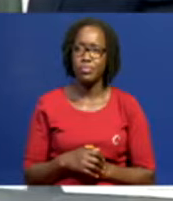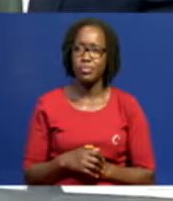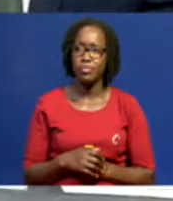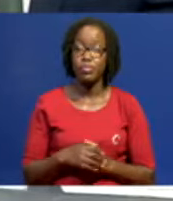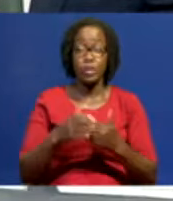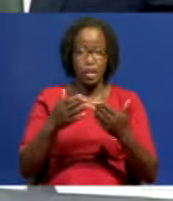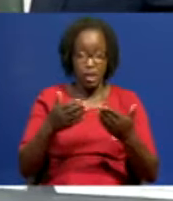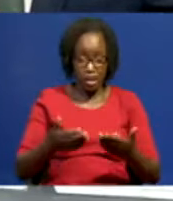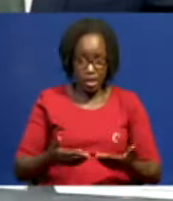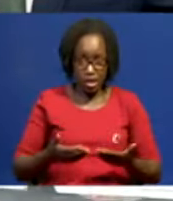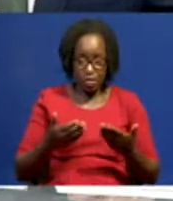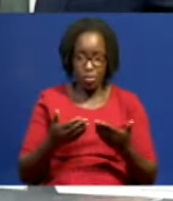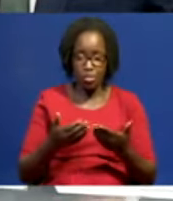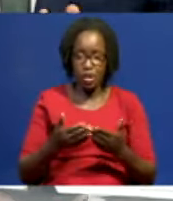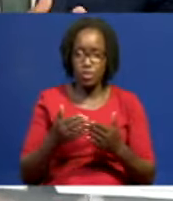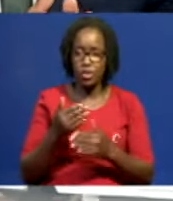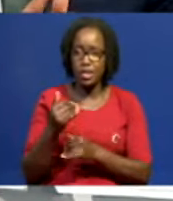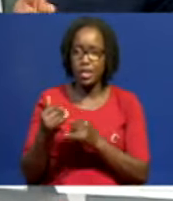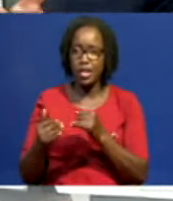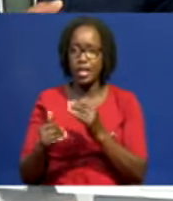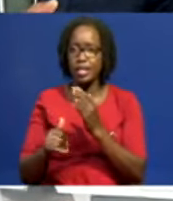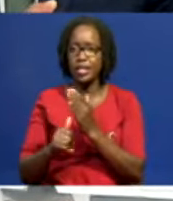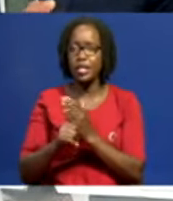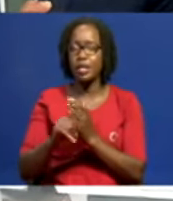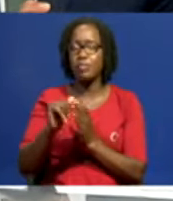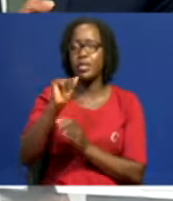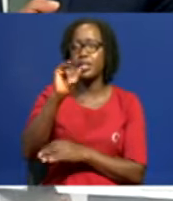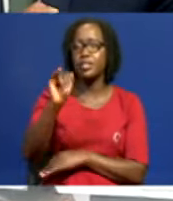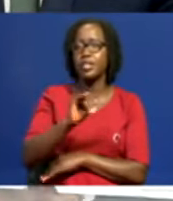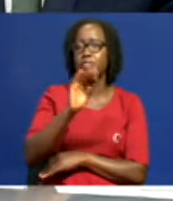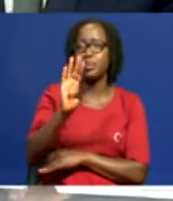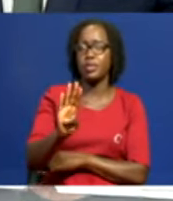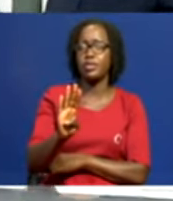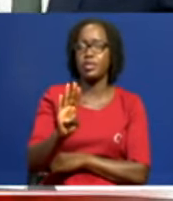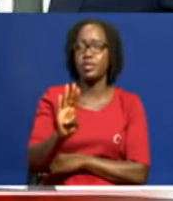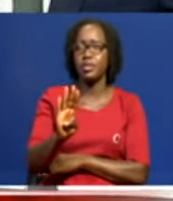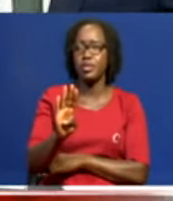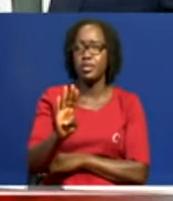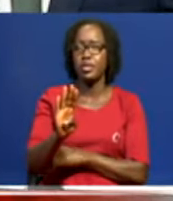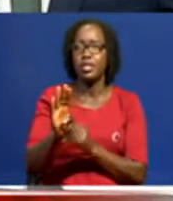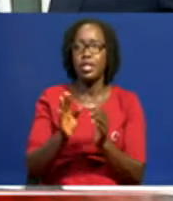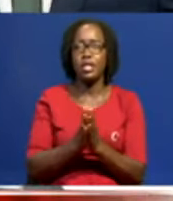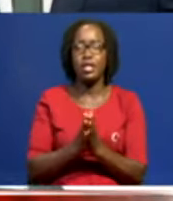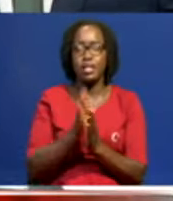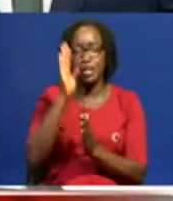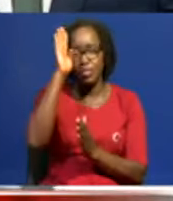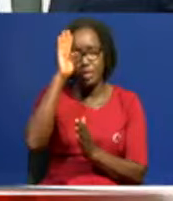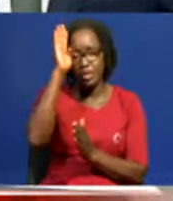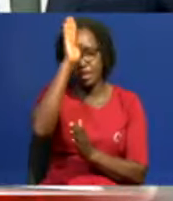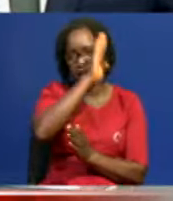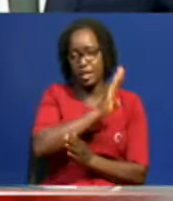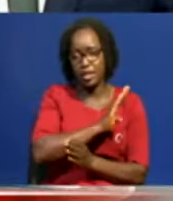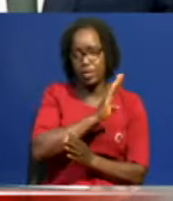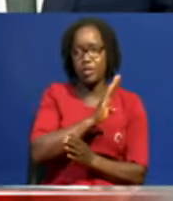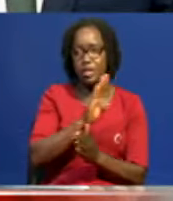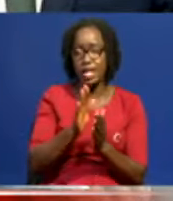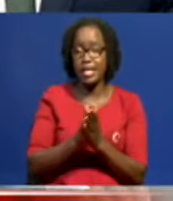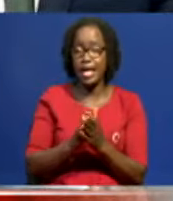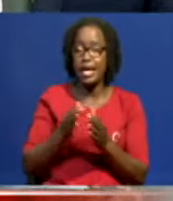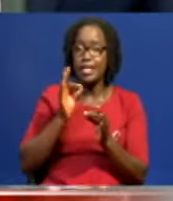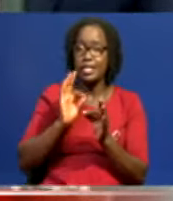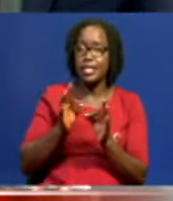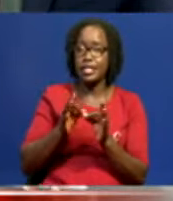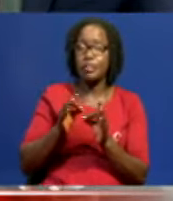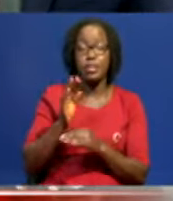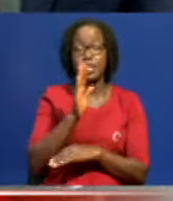Naam, karibu mtazamaji, tuandamane hadi tamati. Naitwa Ahmed Jumabalo, ukipenda niite AJB. Nami naitwa Beatrice Getonyangetich, mwenzetu wa ishara